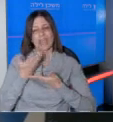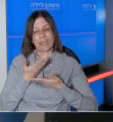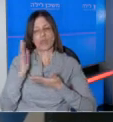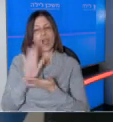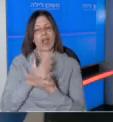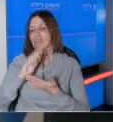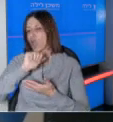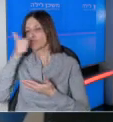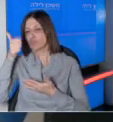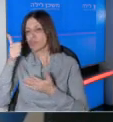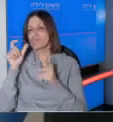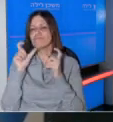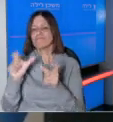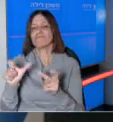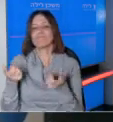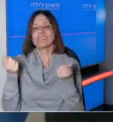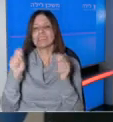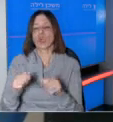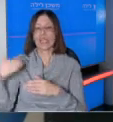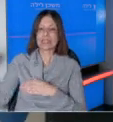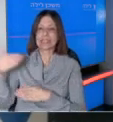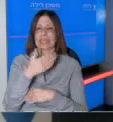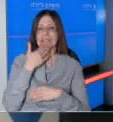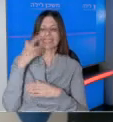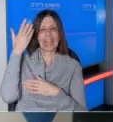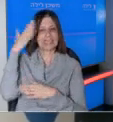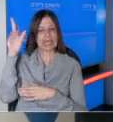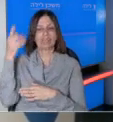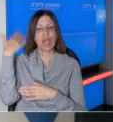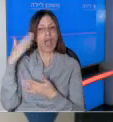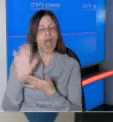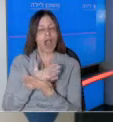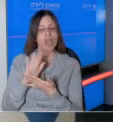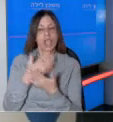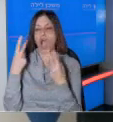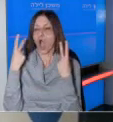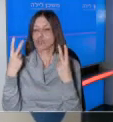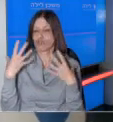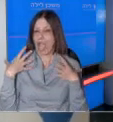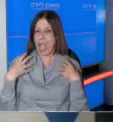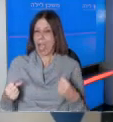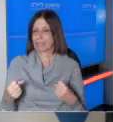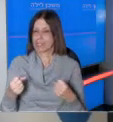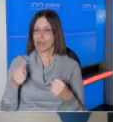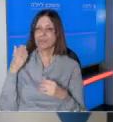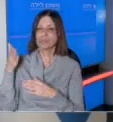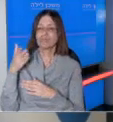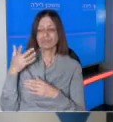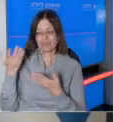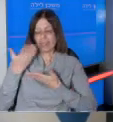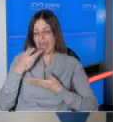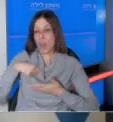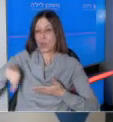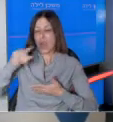לסגור את הכניסה לישראל לזרים. זו הייתה החלטה חשובה, אמיצה, שקנתה לכולנו זמן